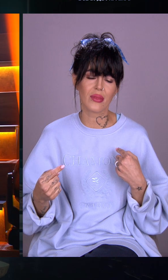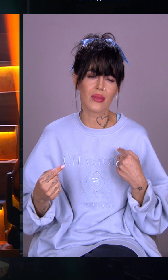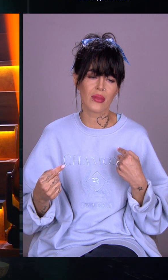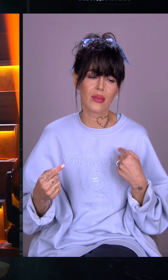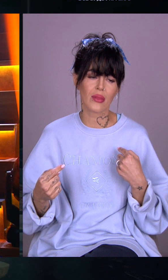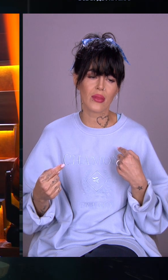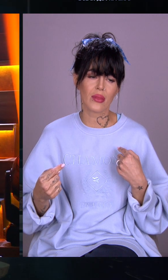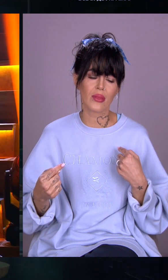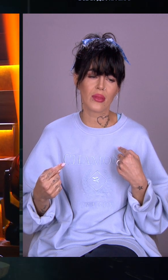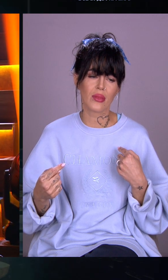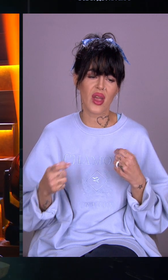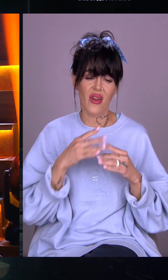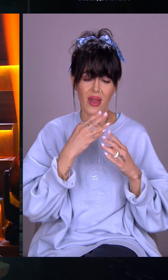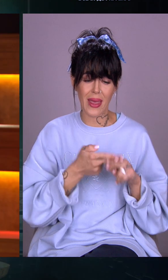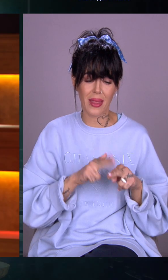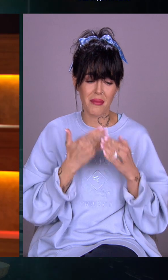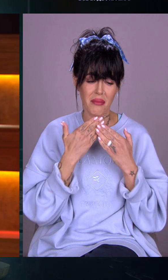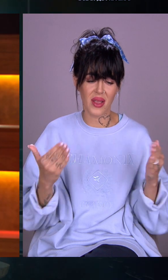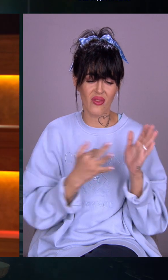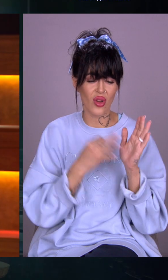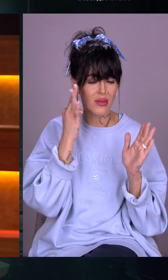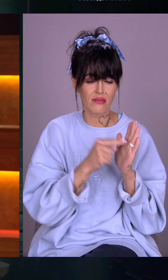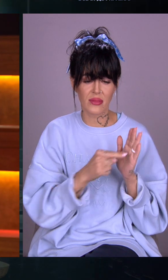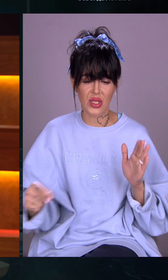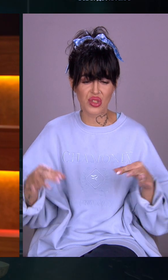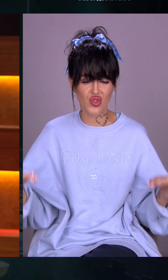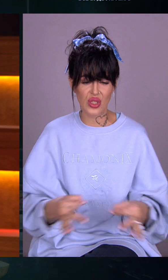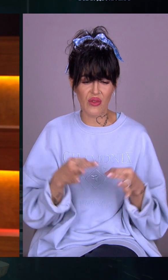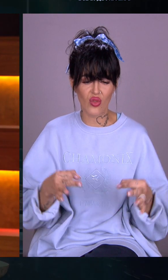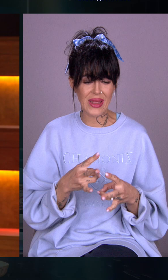Хоча сама я за останні 8 років не зробила нічого, щоб зупинити війну.